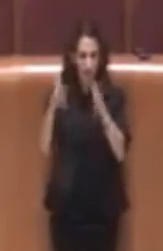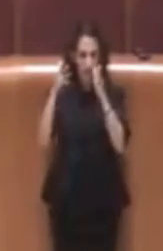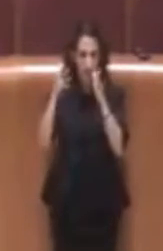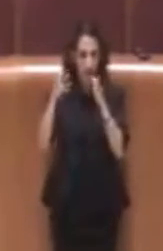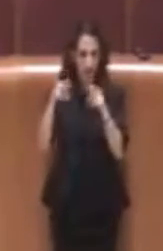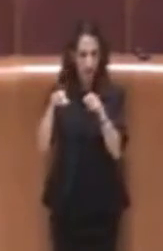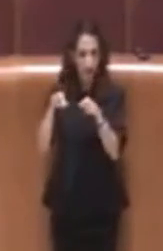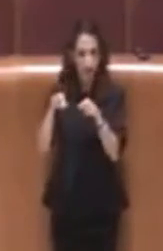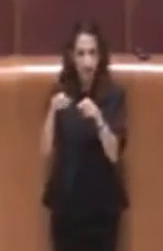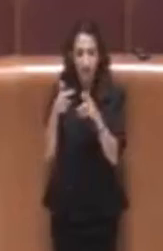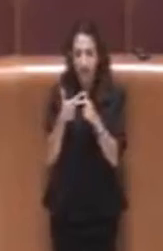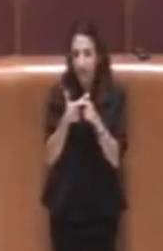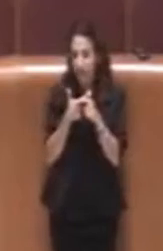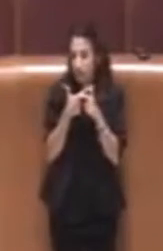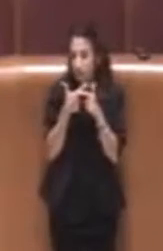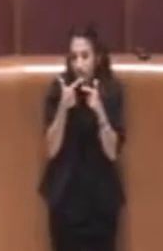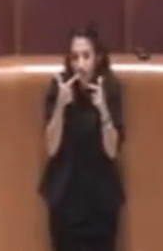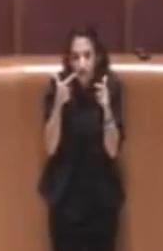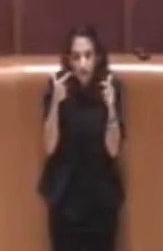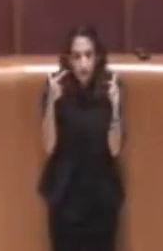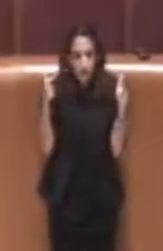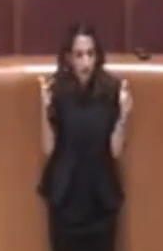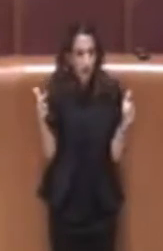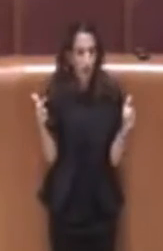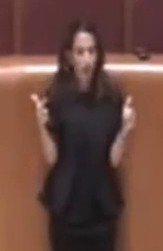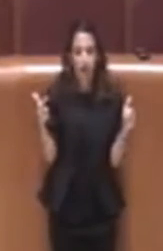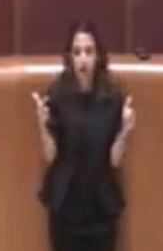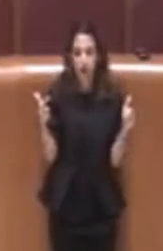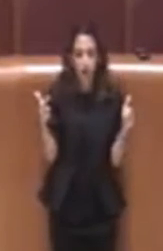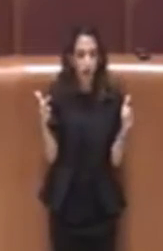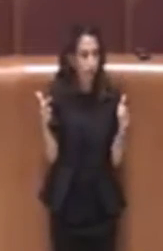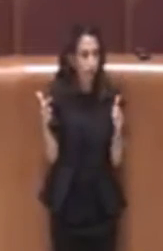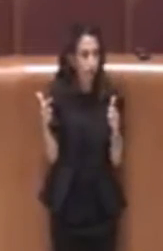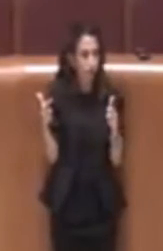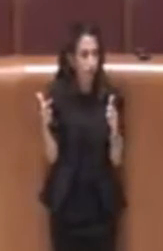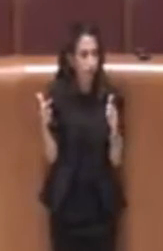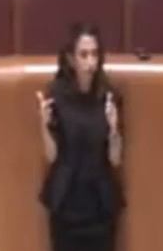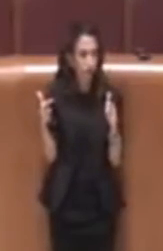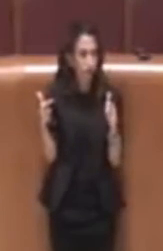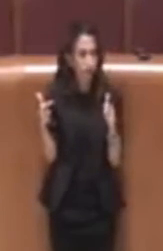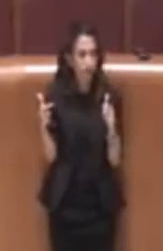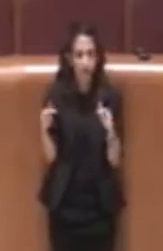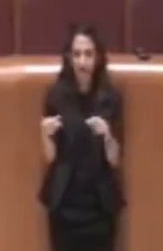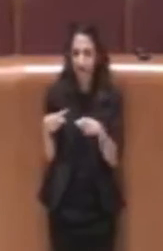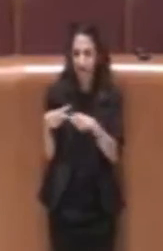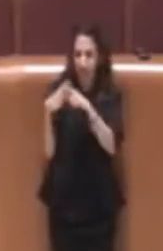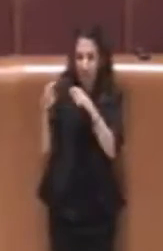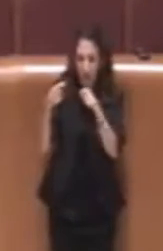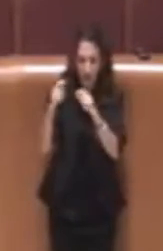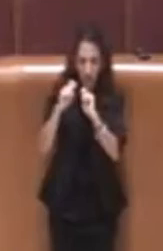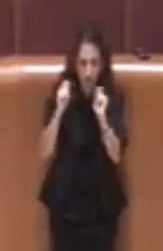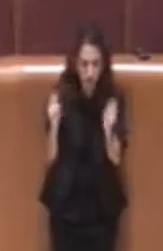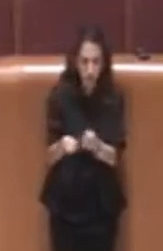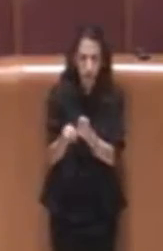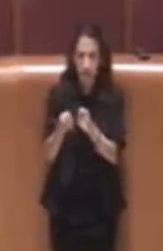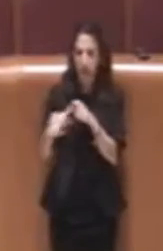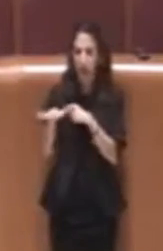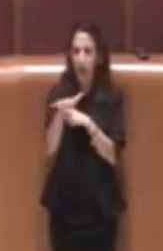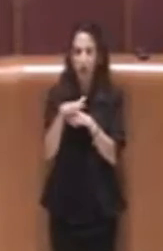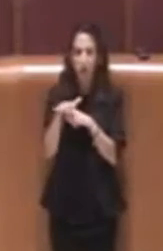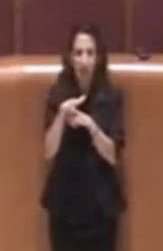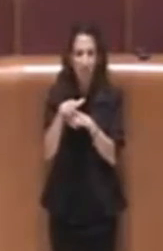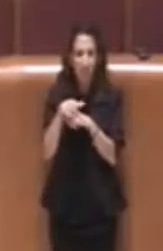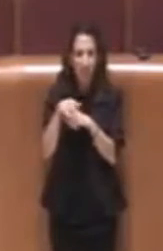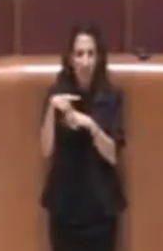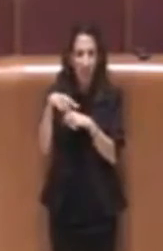sostanzialmente elevatissime. Abbiamo avuto i 60, abbiamo avuto ex mercati generali, abbiamo avuto piazza